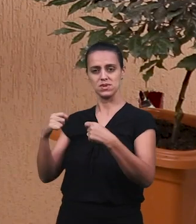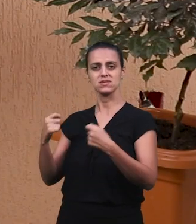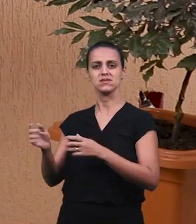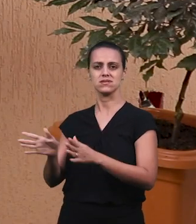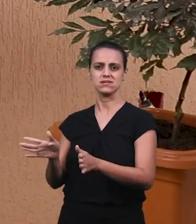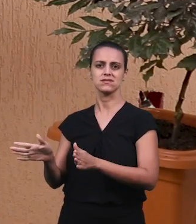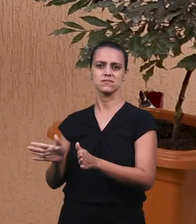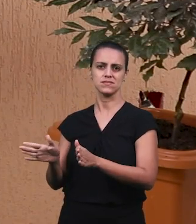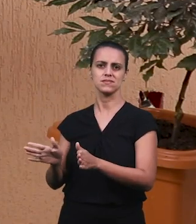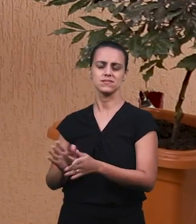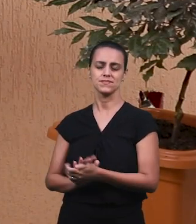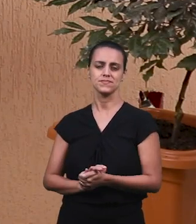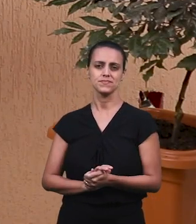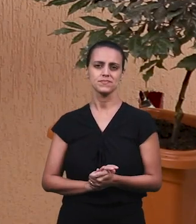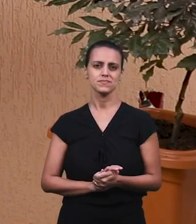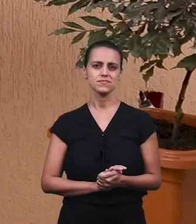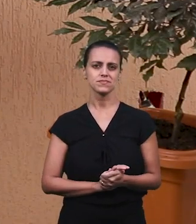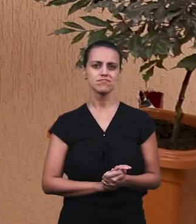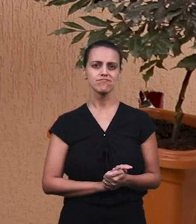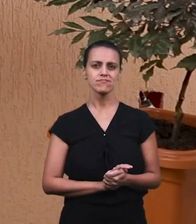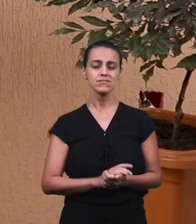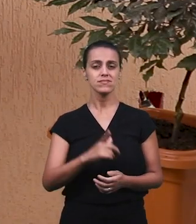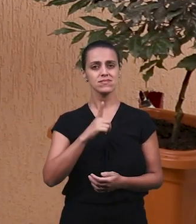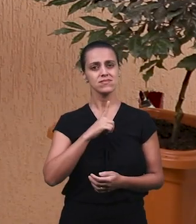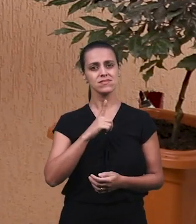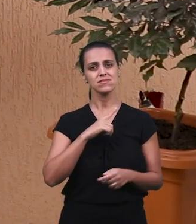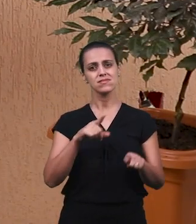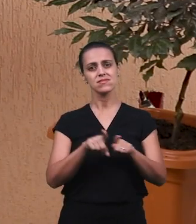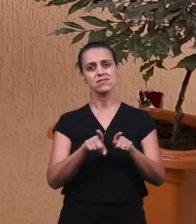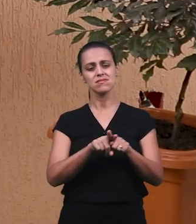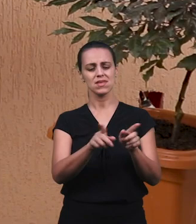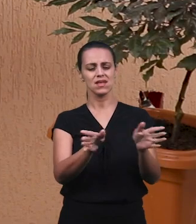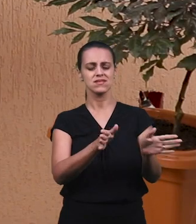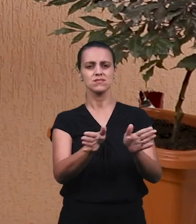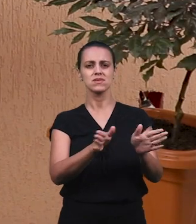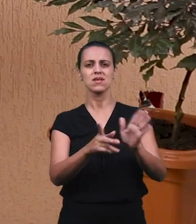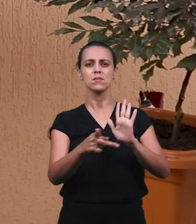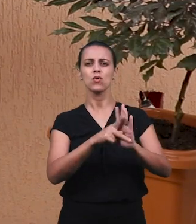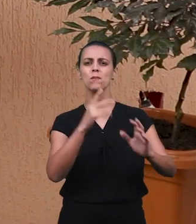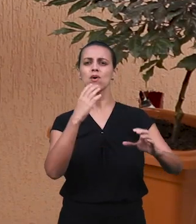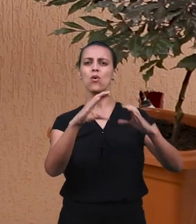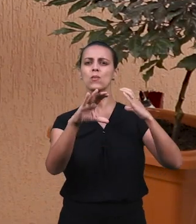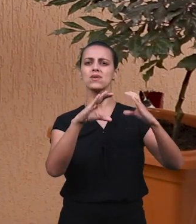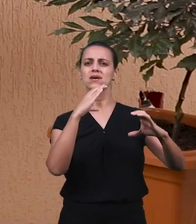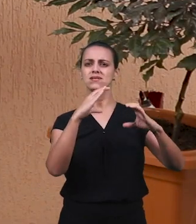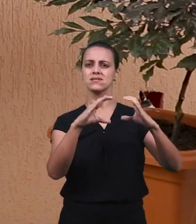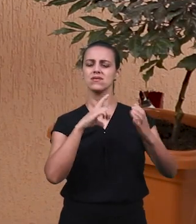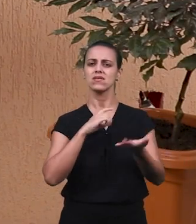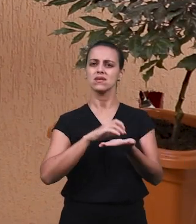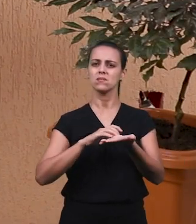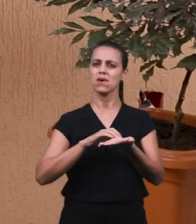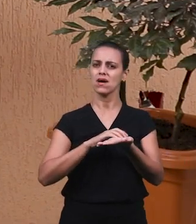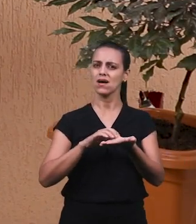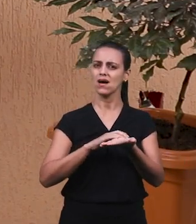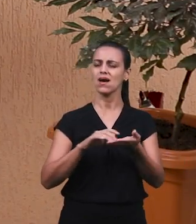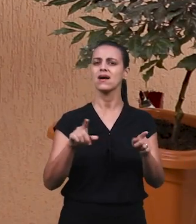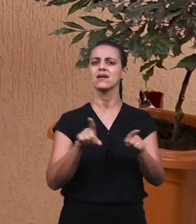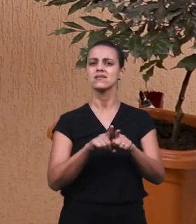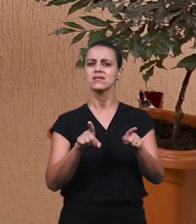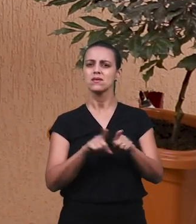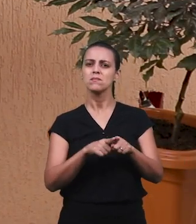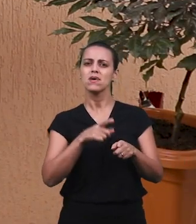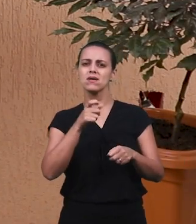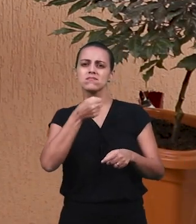besoins d'accessibilité. Donc, nous avons aussi l'accessibilité de communication, qui c'est le braille,